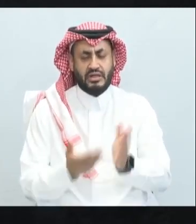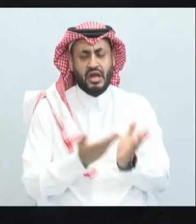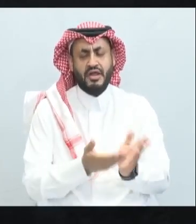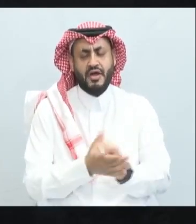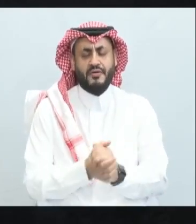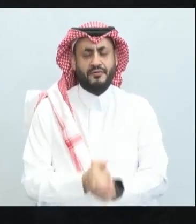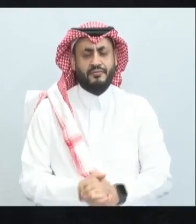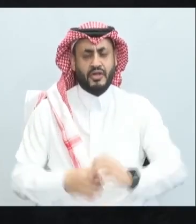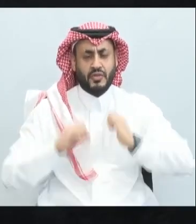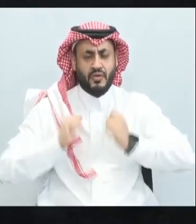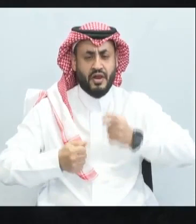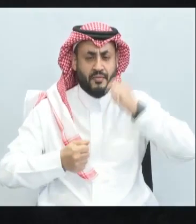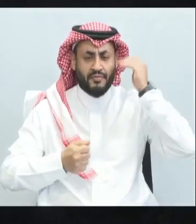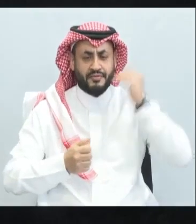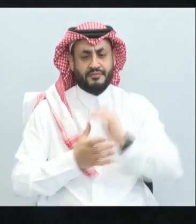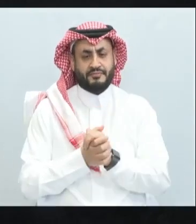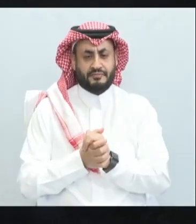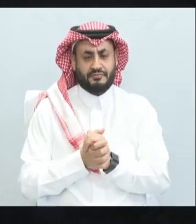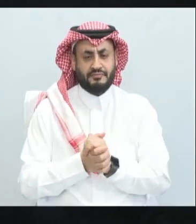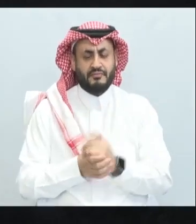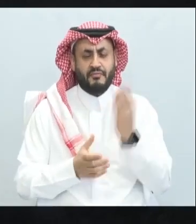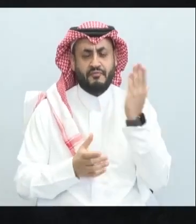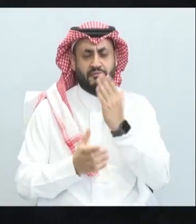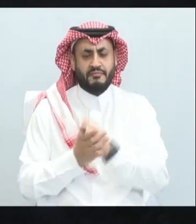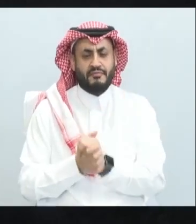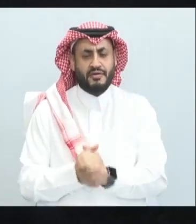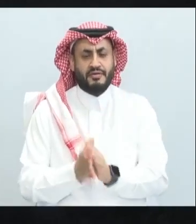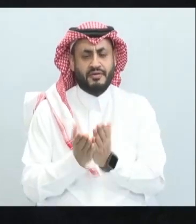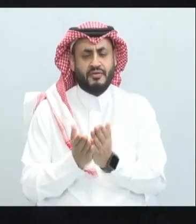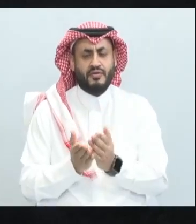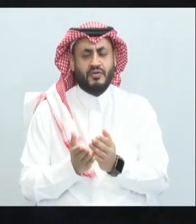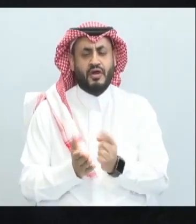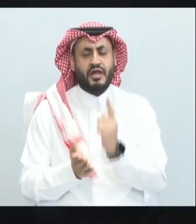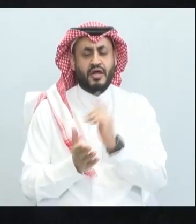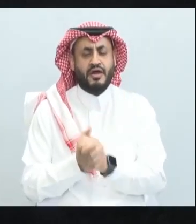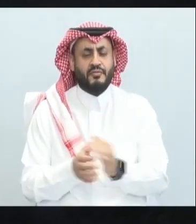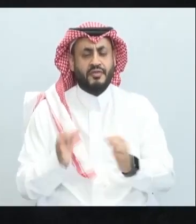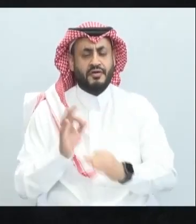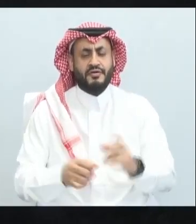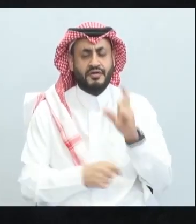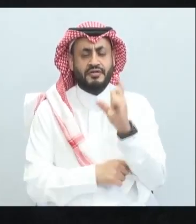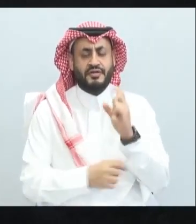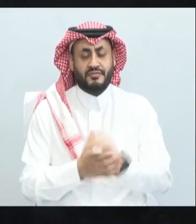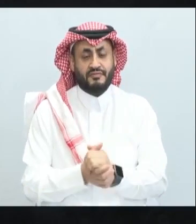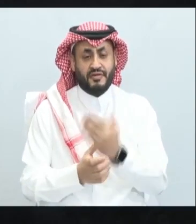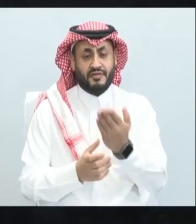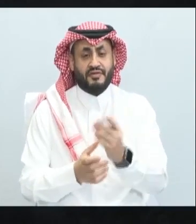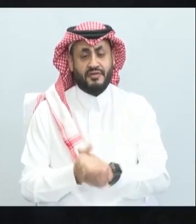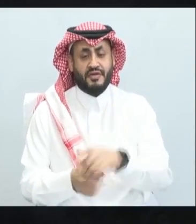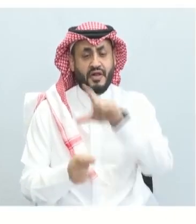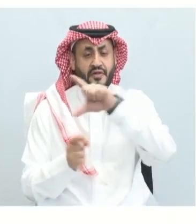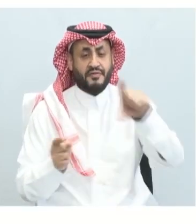ابنائي وبناتي الطلاب في ماده القران الكريم والدراسات الاسلاميه وبين يدينا درسنا في هذا اليوم